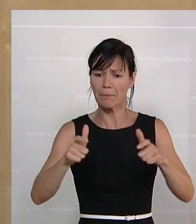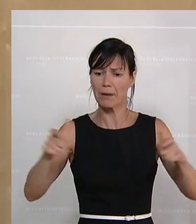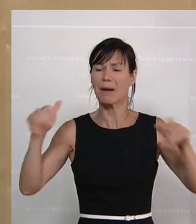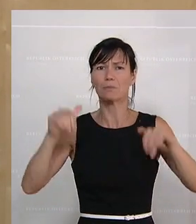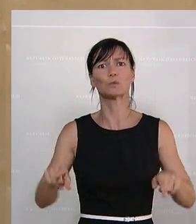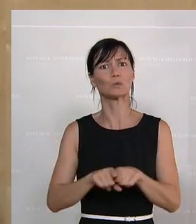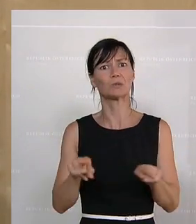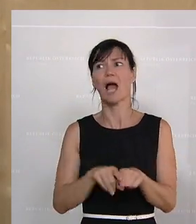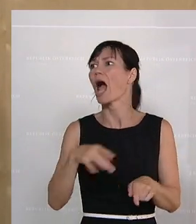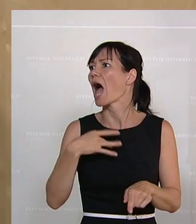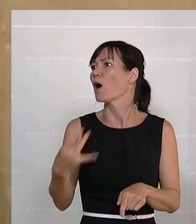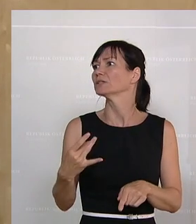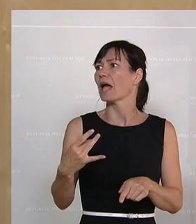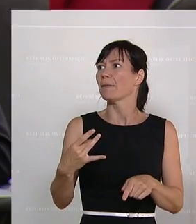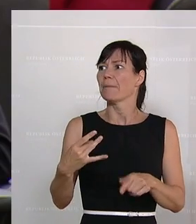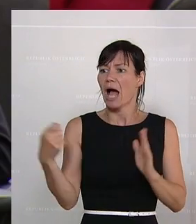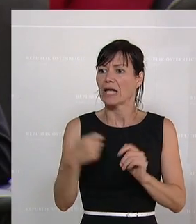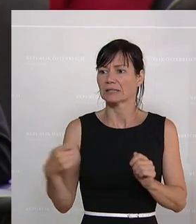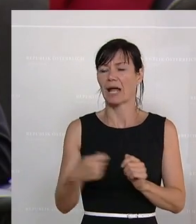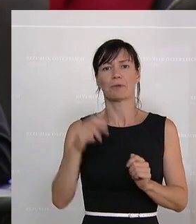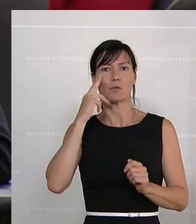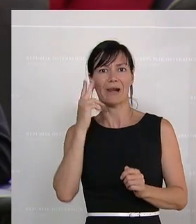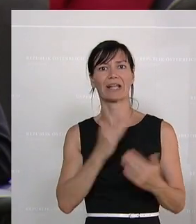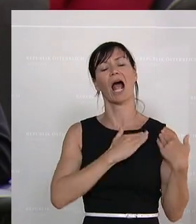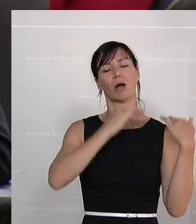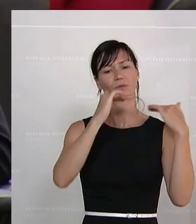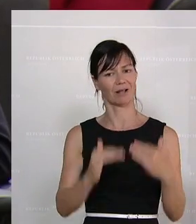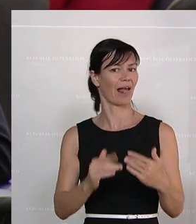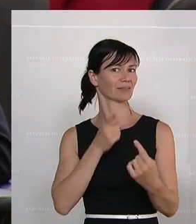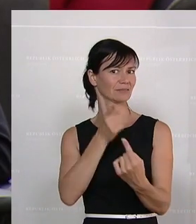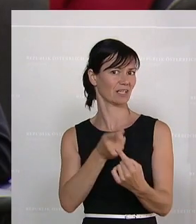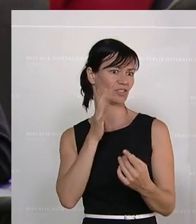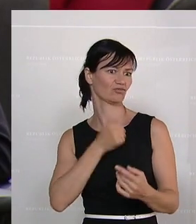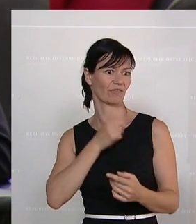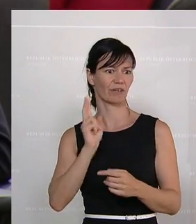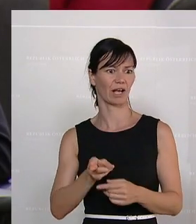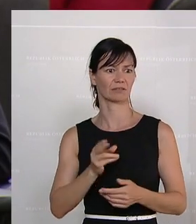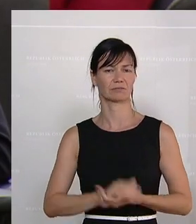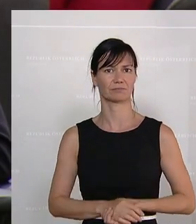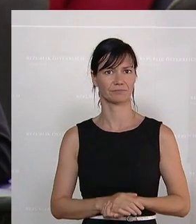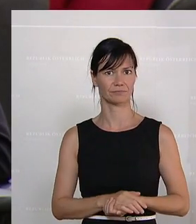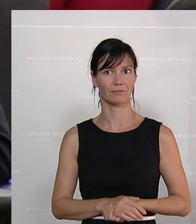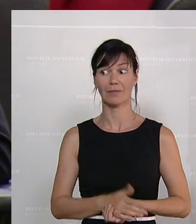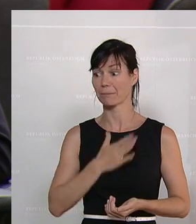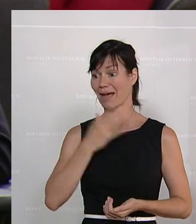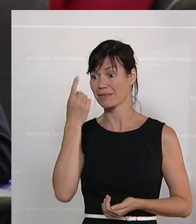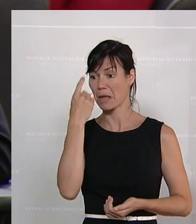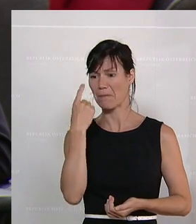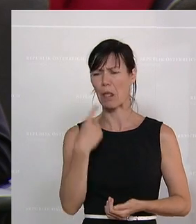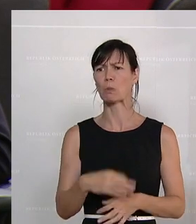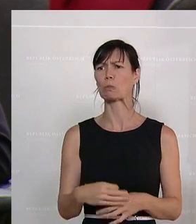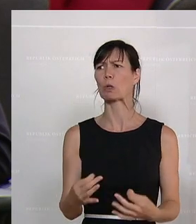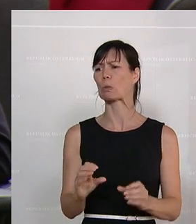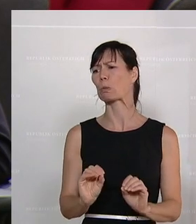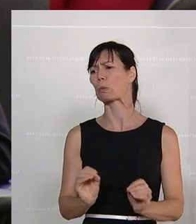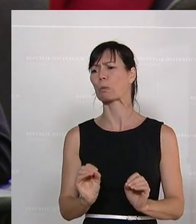ausgleichs ziele zu verfolgen und ich sage ausgleichs ziele und meiner meinung nach ist das nicht nichts das ist nämlich ganz